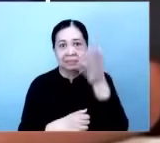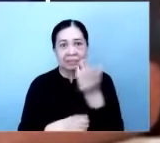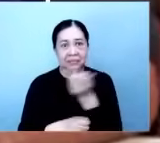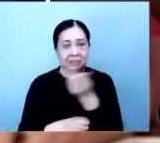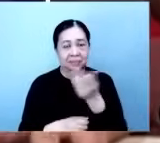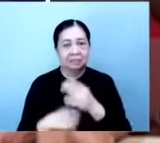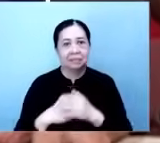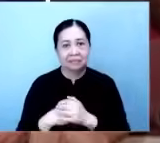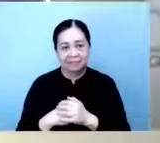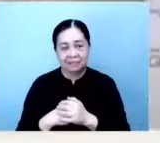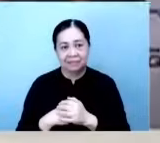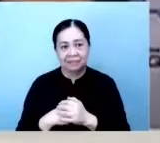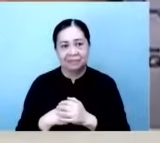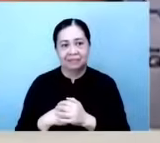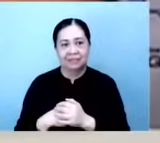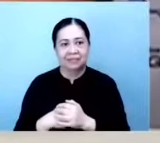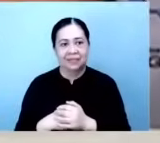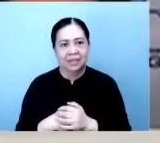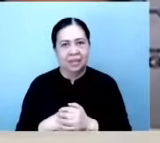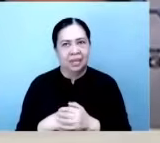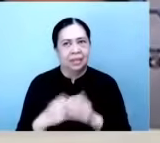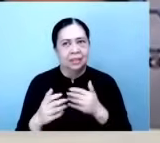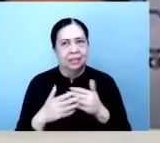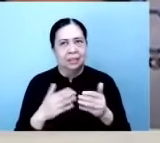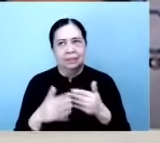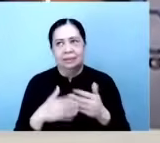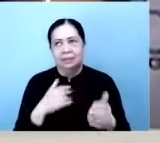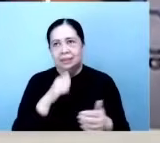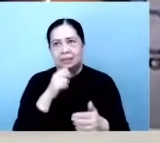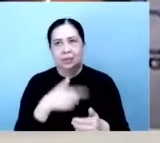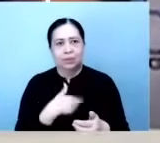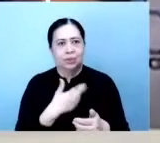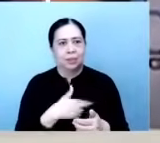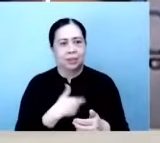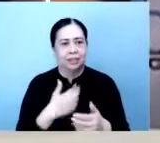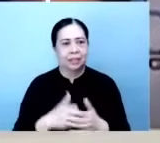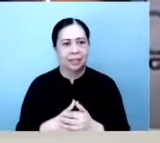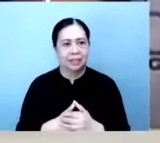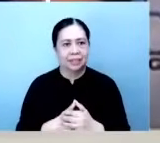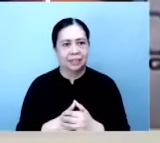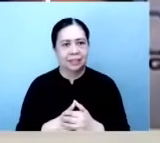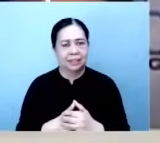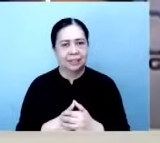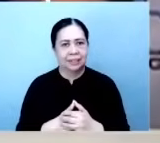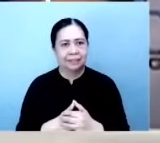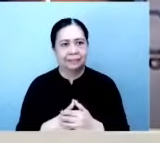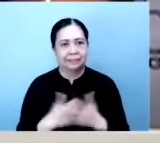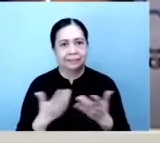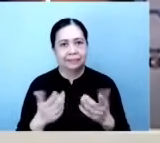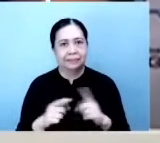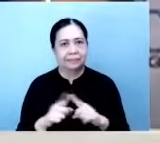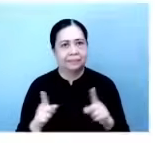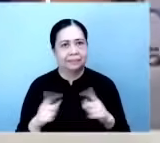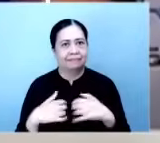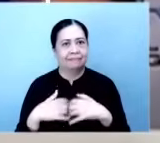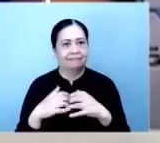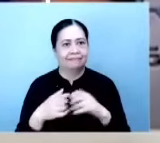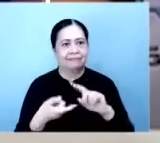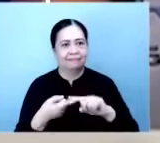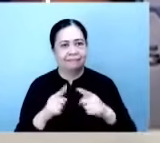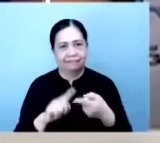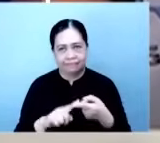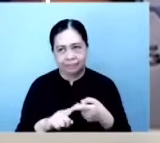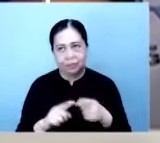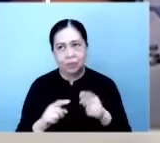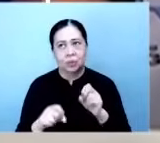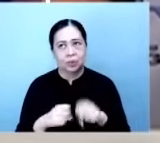sa hinaharap. Hindi man romantically kasi iba rin naman po yung na-build naming friendship. So